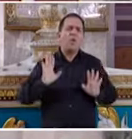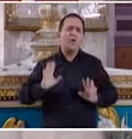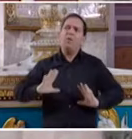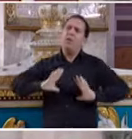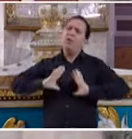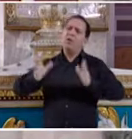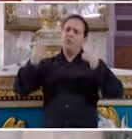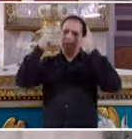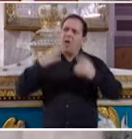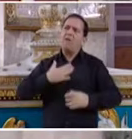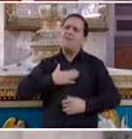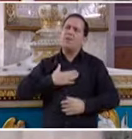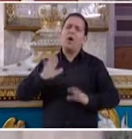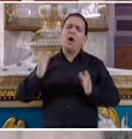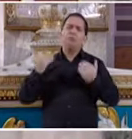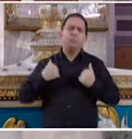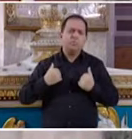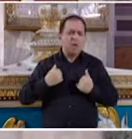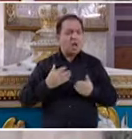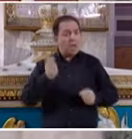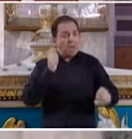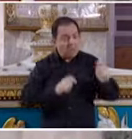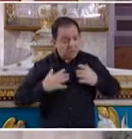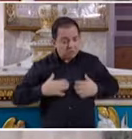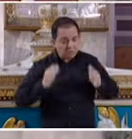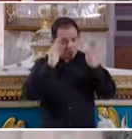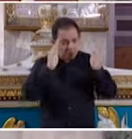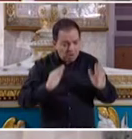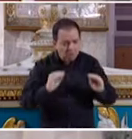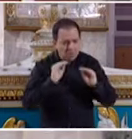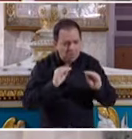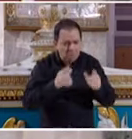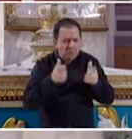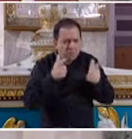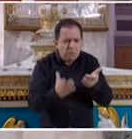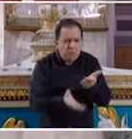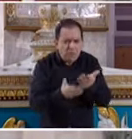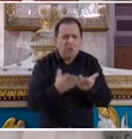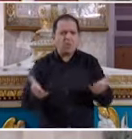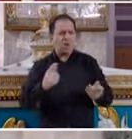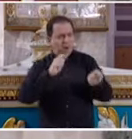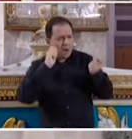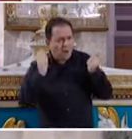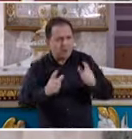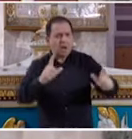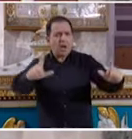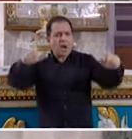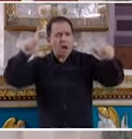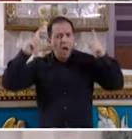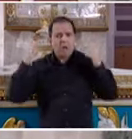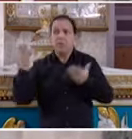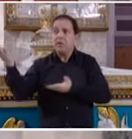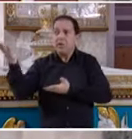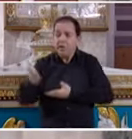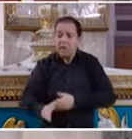Θεό που σε έπλασε, που σε ζωογονεί, που σε συντηρεί, που σε ευλογεί, που σε αγιάζει, που ήλθε και